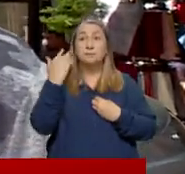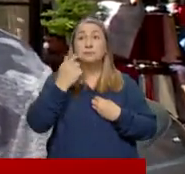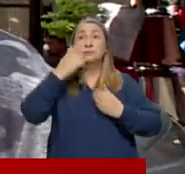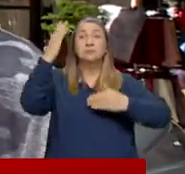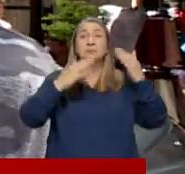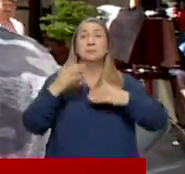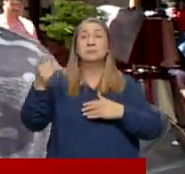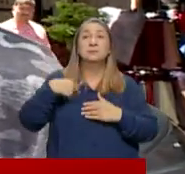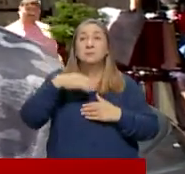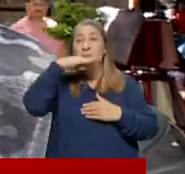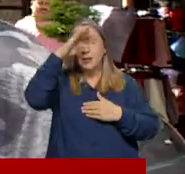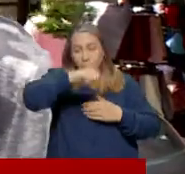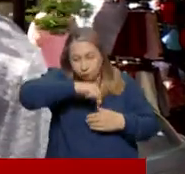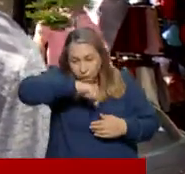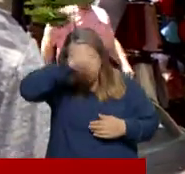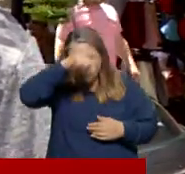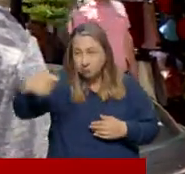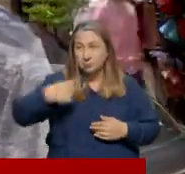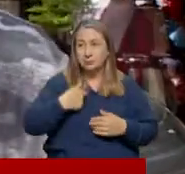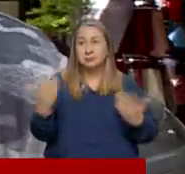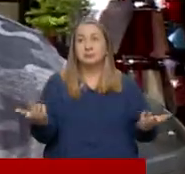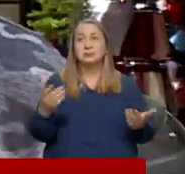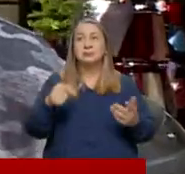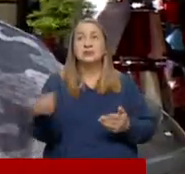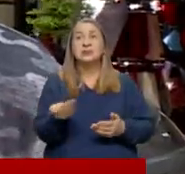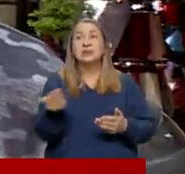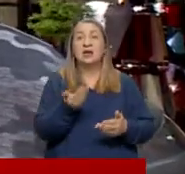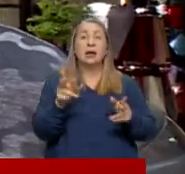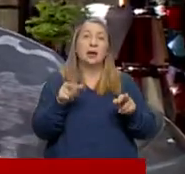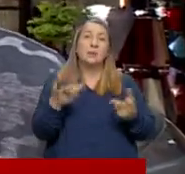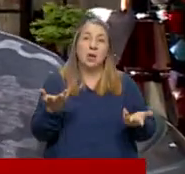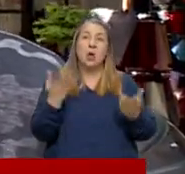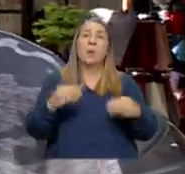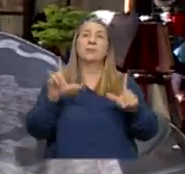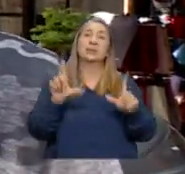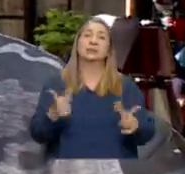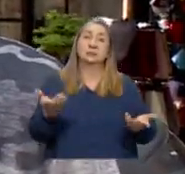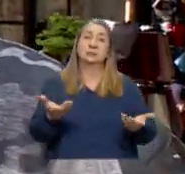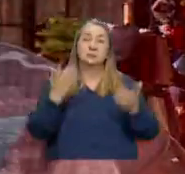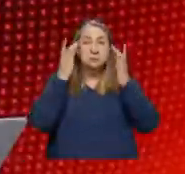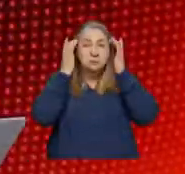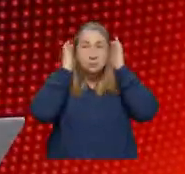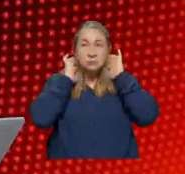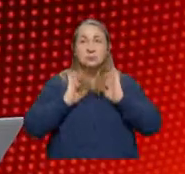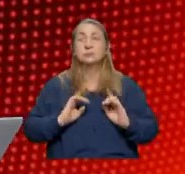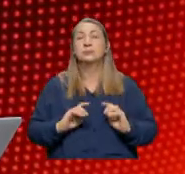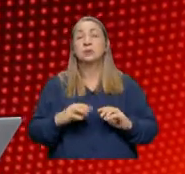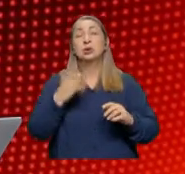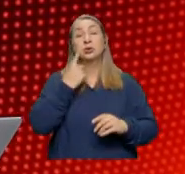büyüklerimiz bize bayramda elini öptüğüm zaman para verirlerdi yani sadaka sistemi olmaması lazım